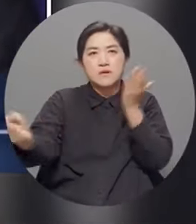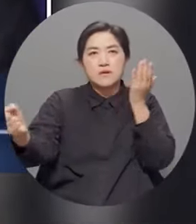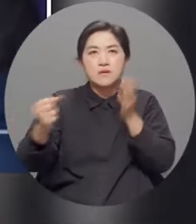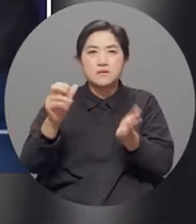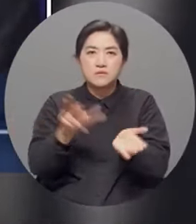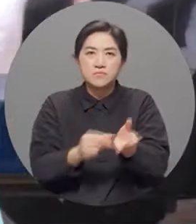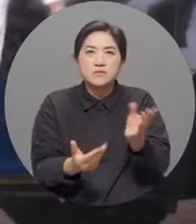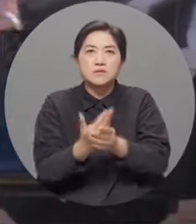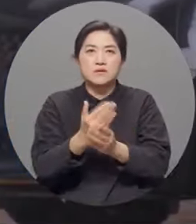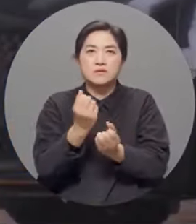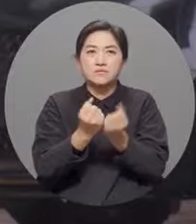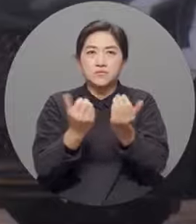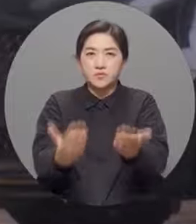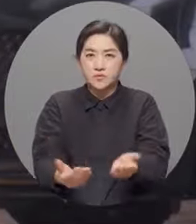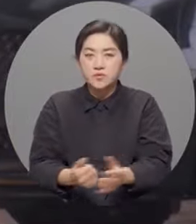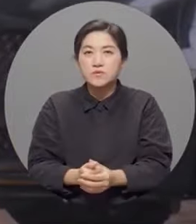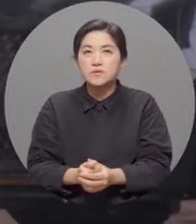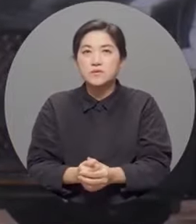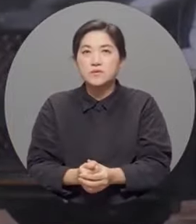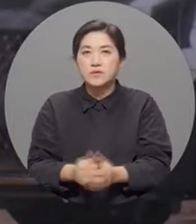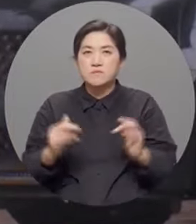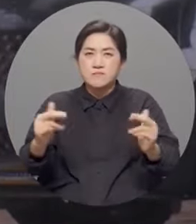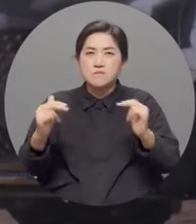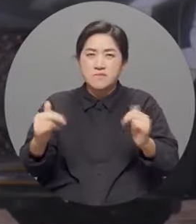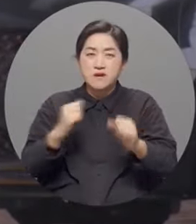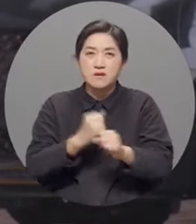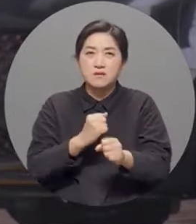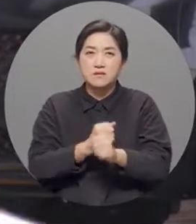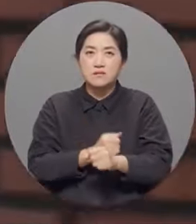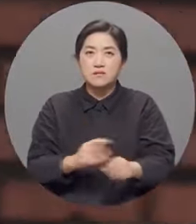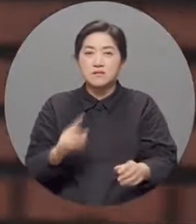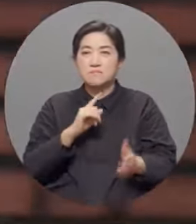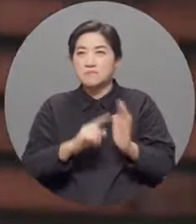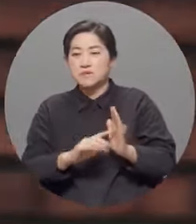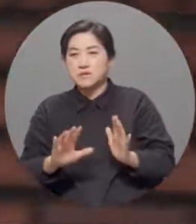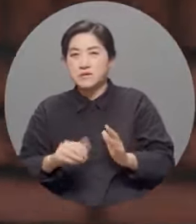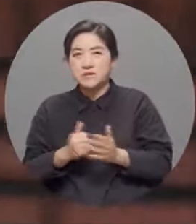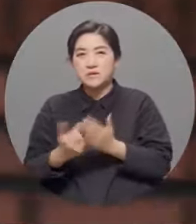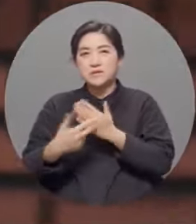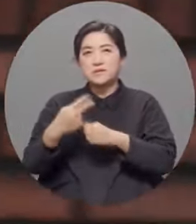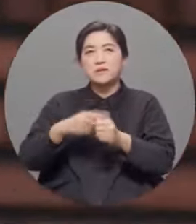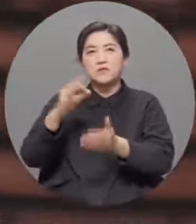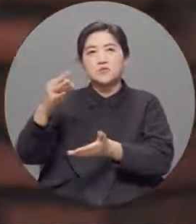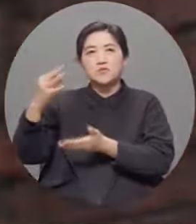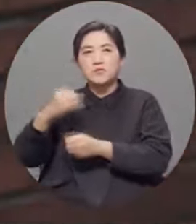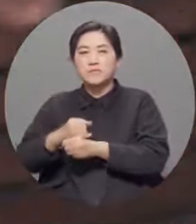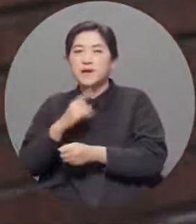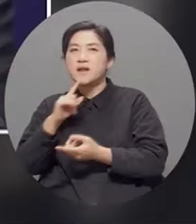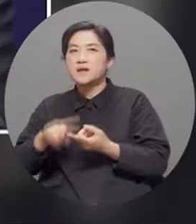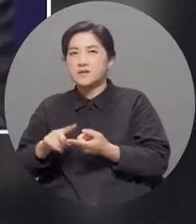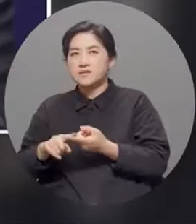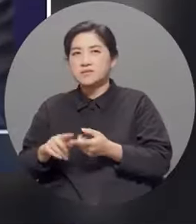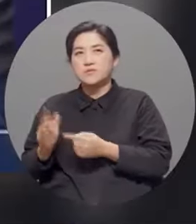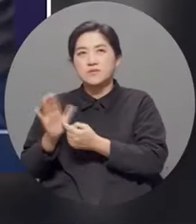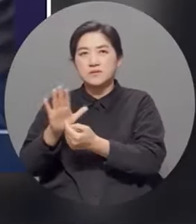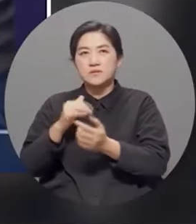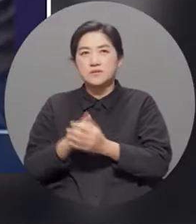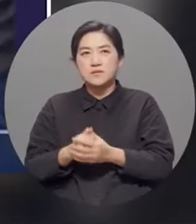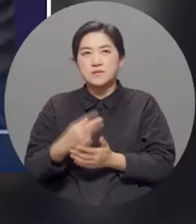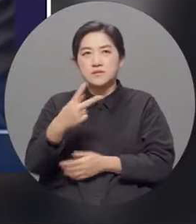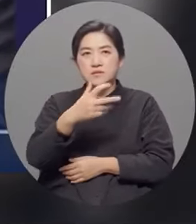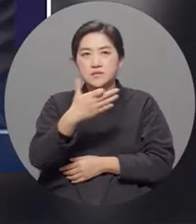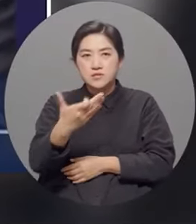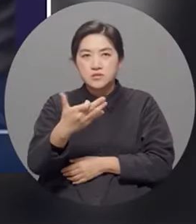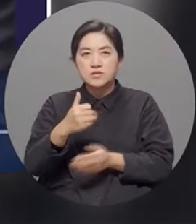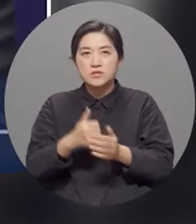점을 설명을 드리고요. 갑론을박은 대놓고 말하기 꺼려하던 의사의 소득 논란으로 번졌습니다.